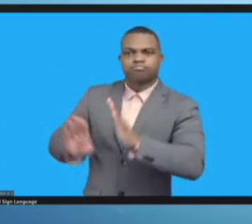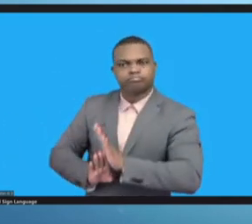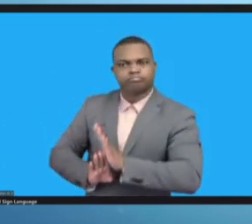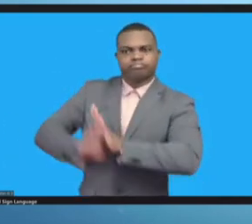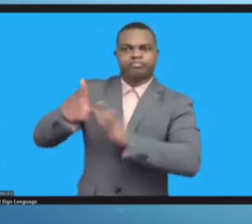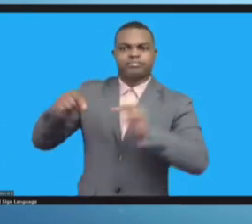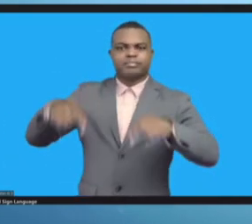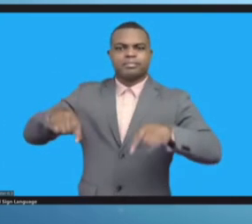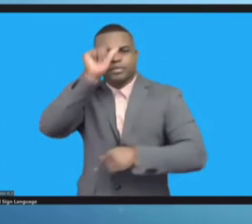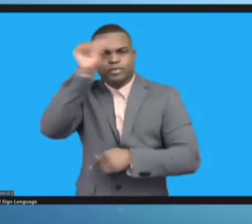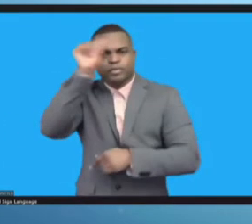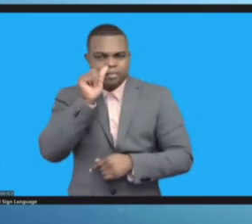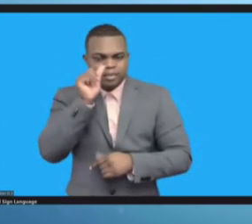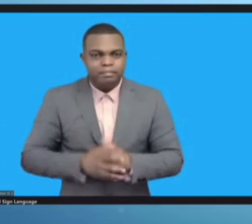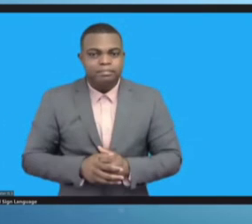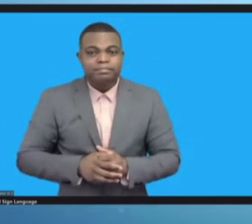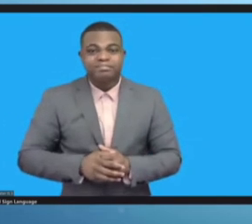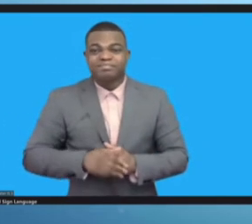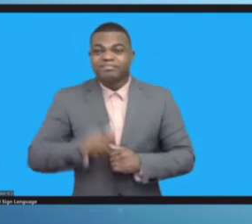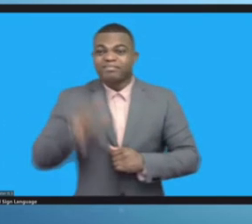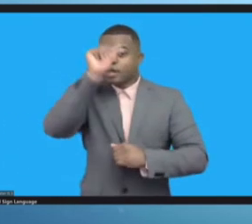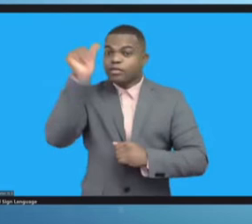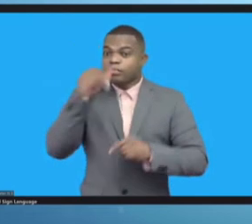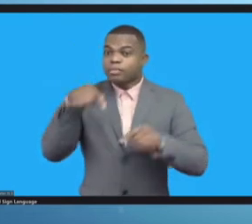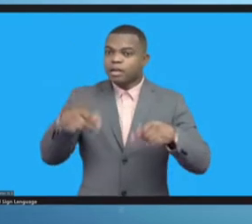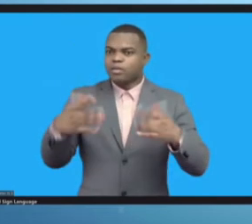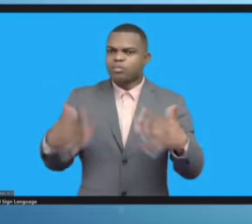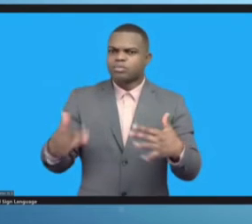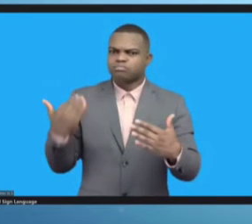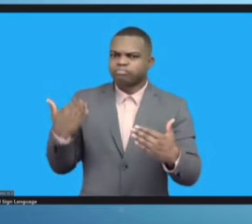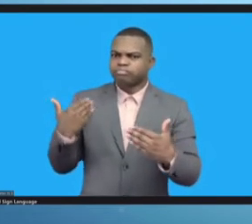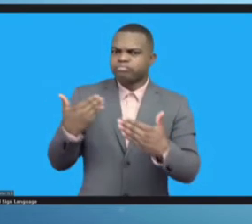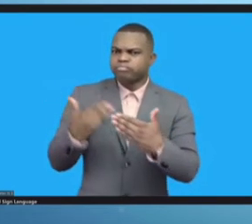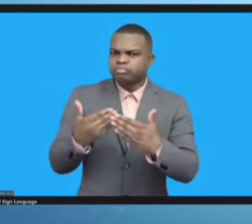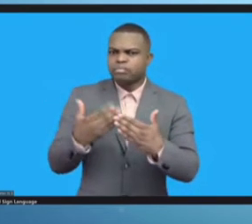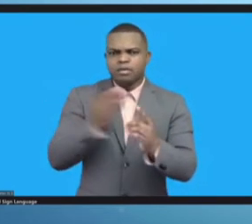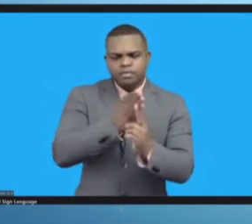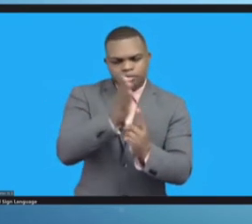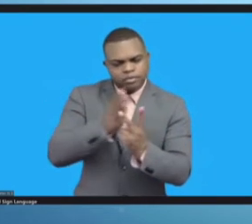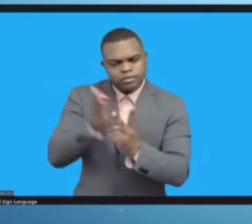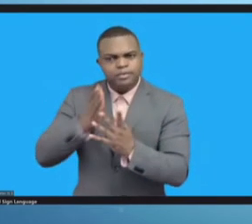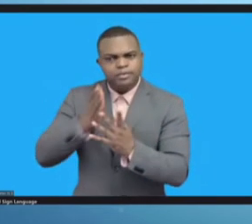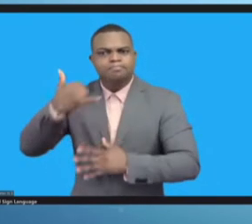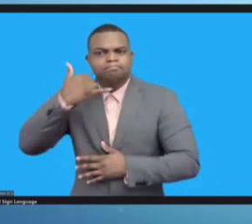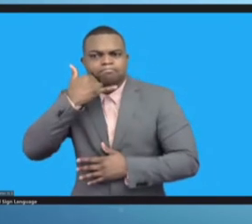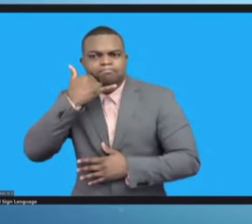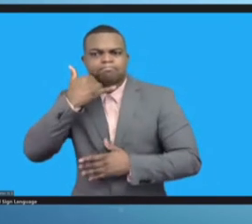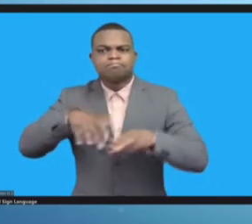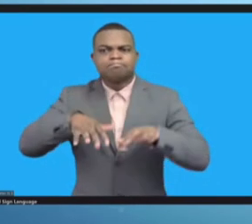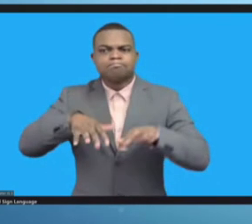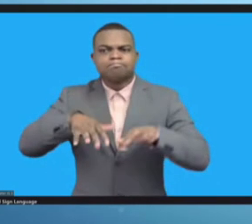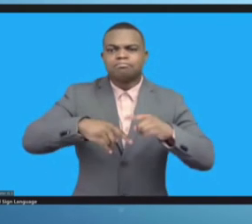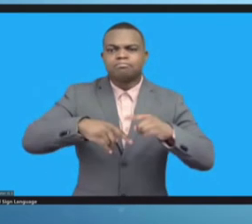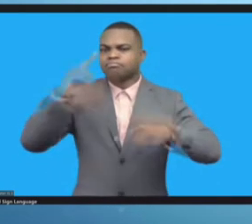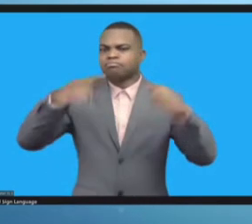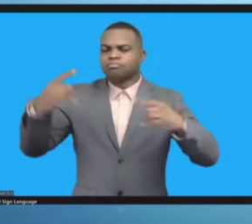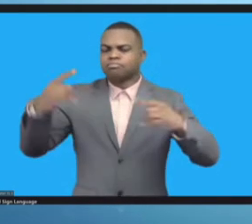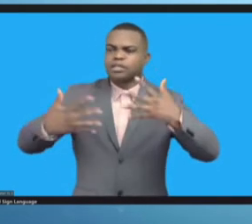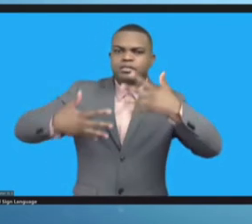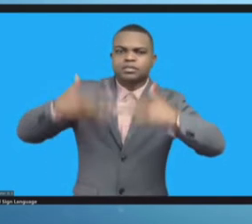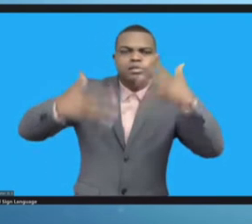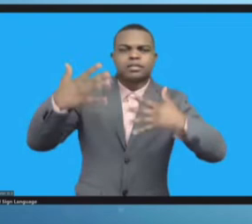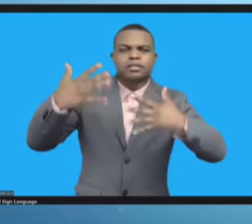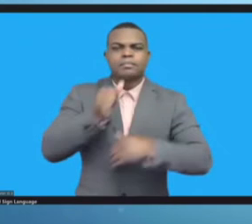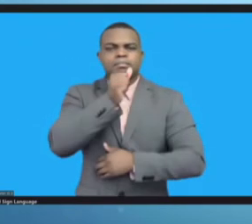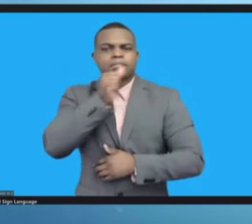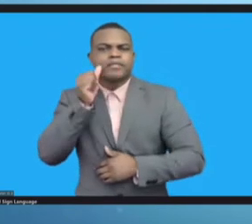un instrument, entre autres, qui va bientôt être adopté par l'organe législatif du pays. Votre Excellence, Monsieur le Premier ministre,